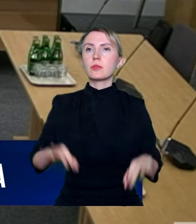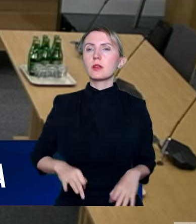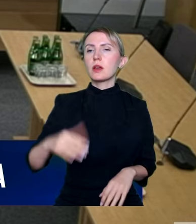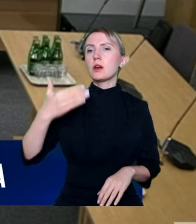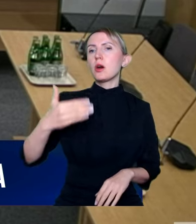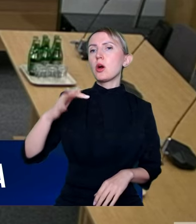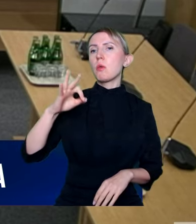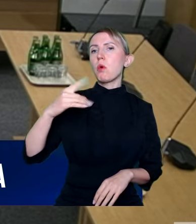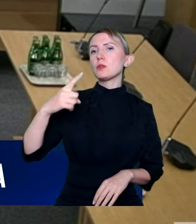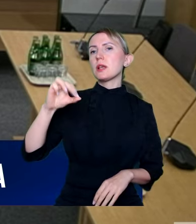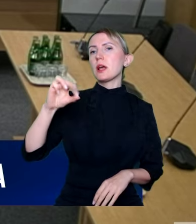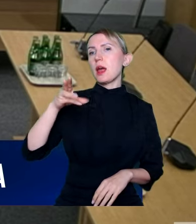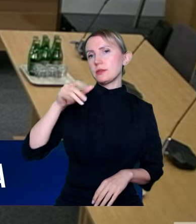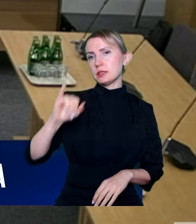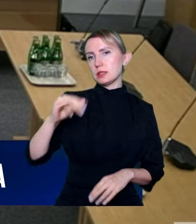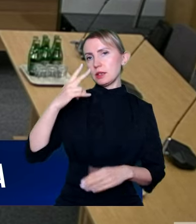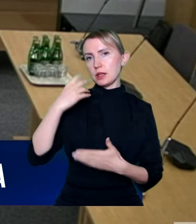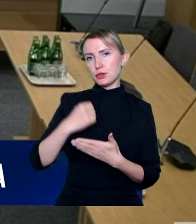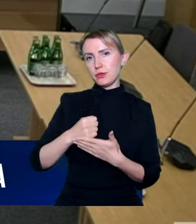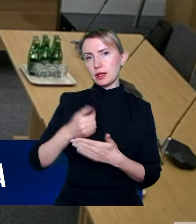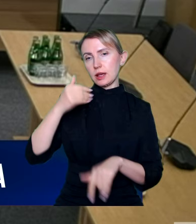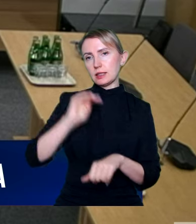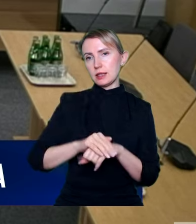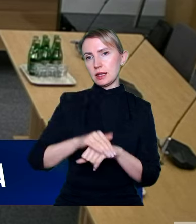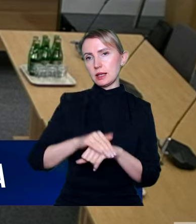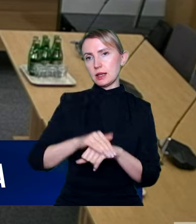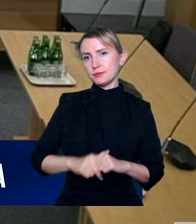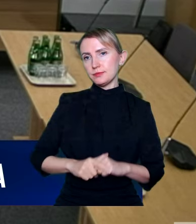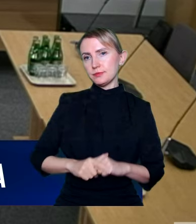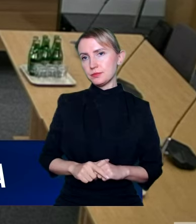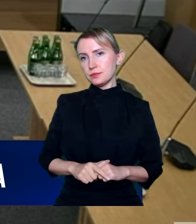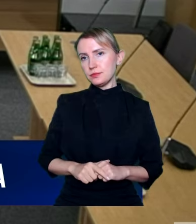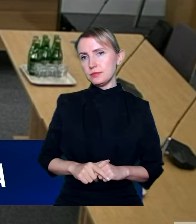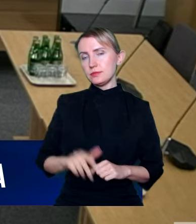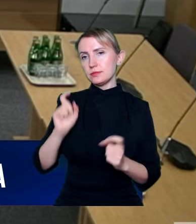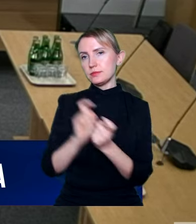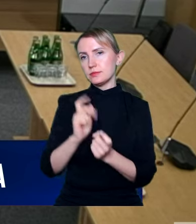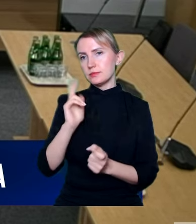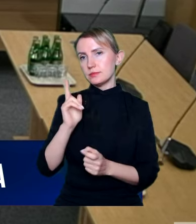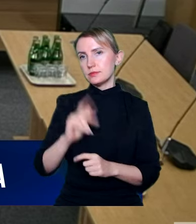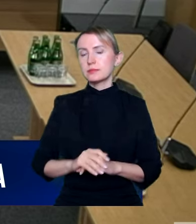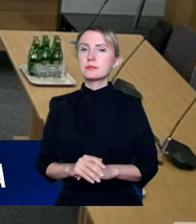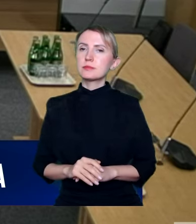Modzelewskiego na świadka? Kto jest za? Kto jest przeciw?